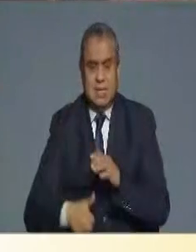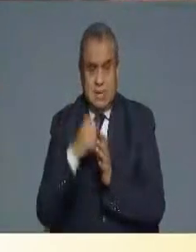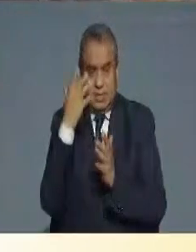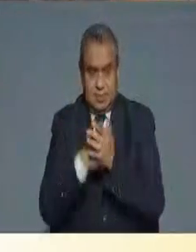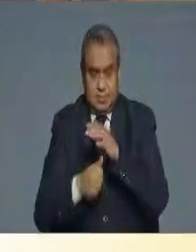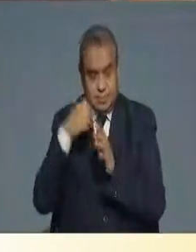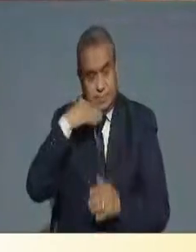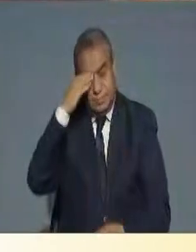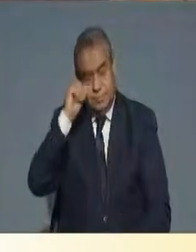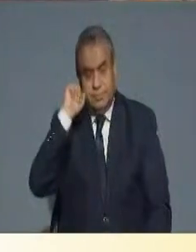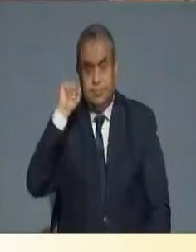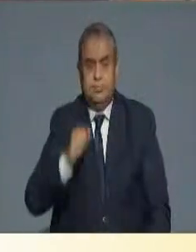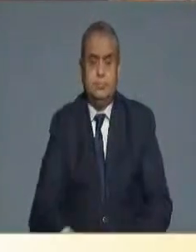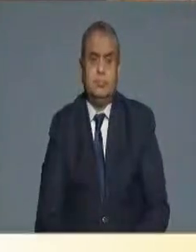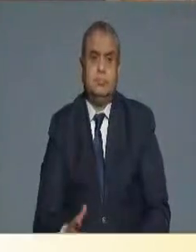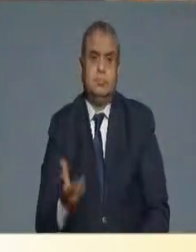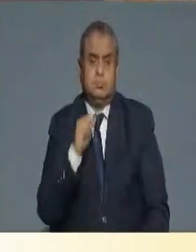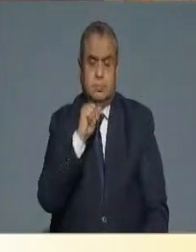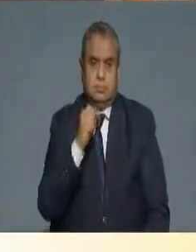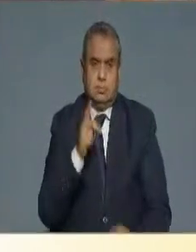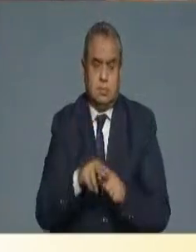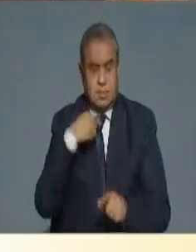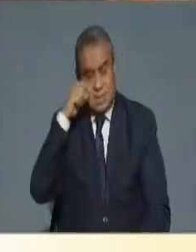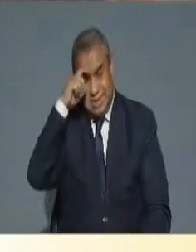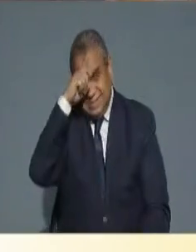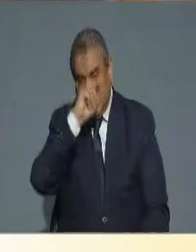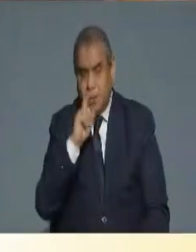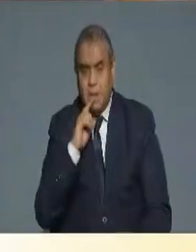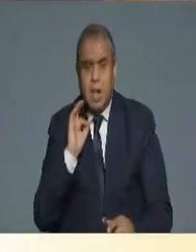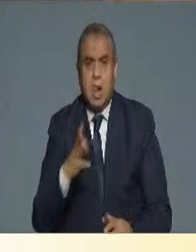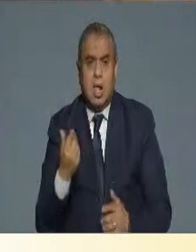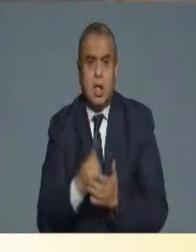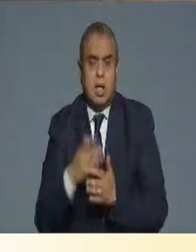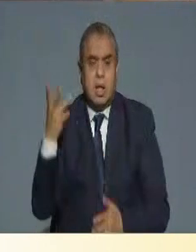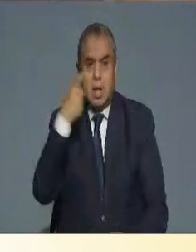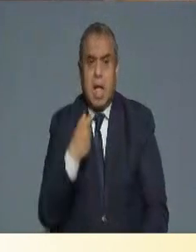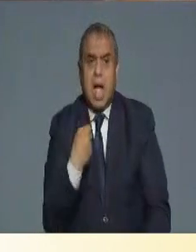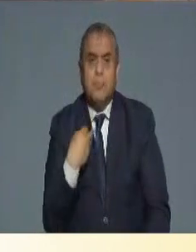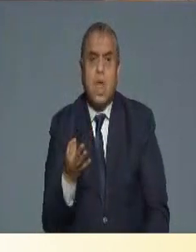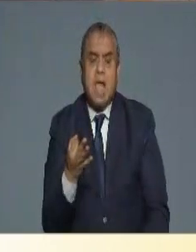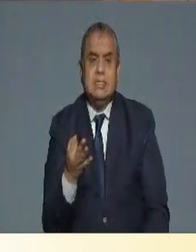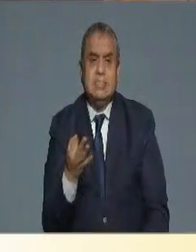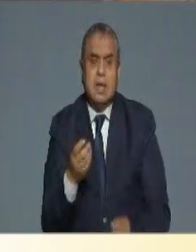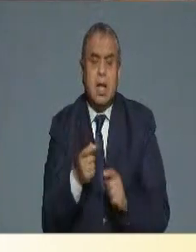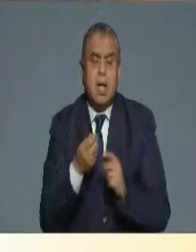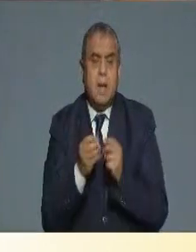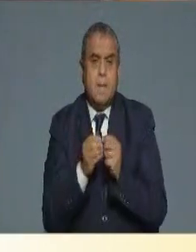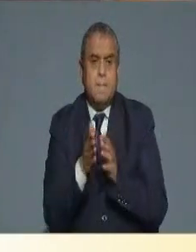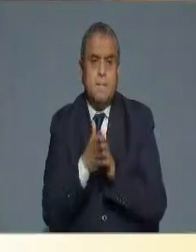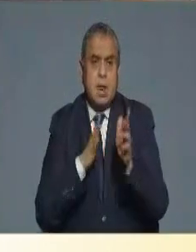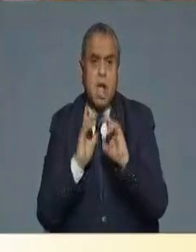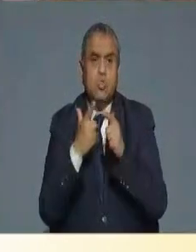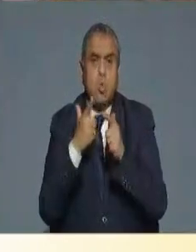أنا عايز أقول لكم مش سهل أبداً إن حد يحط 35 مليار دولار في شهرين، مفيش في العالم